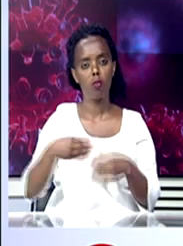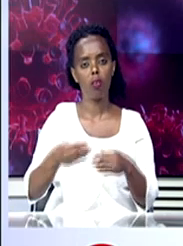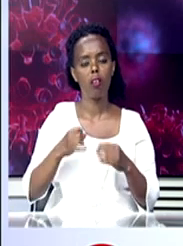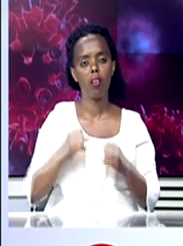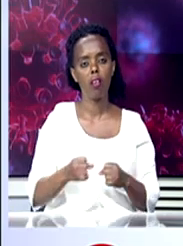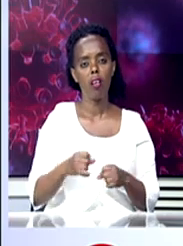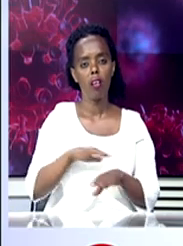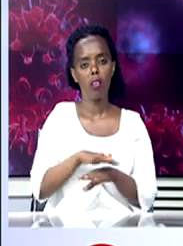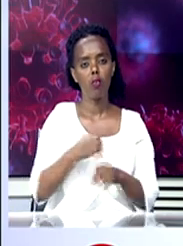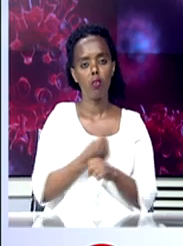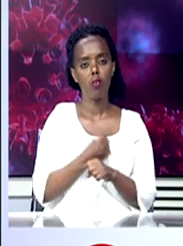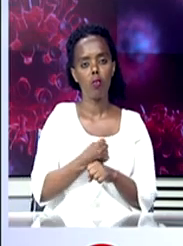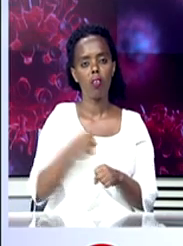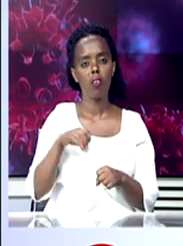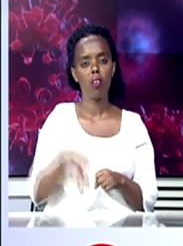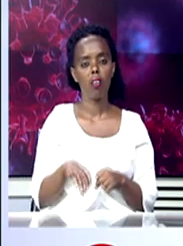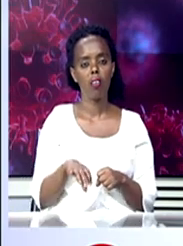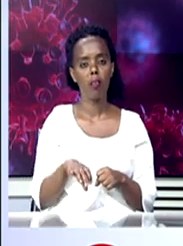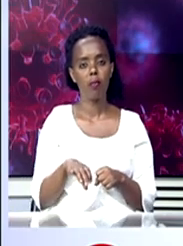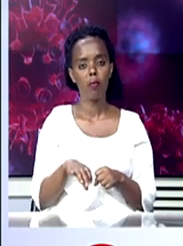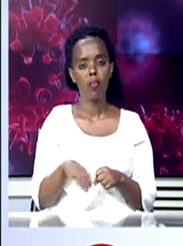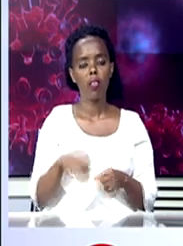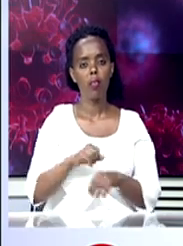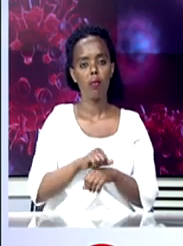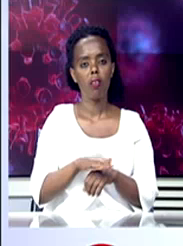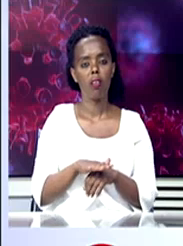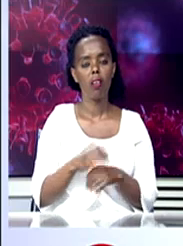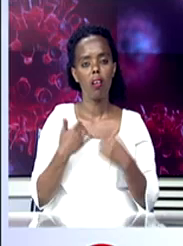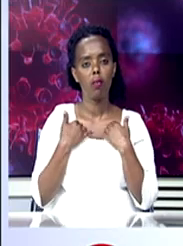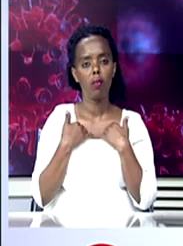daurat tujecut rajarat. Am sin ani damu